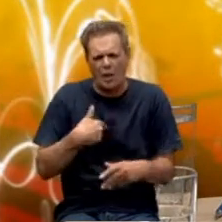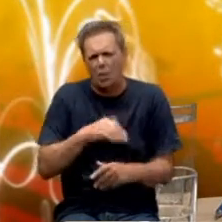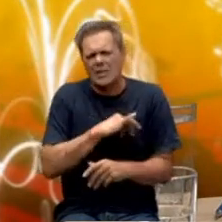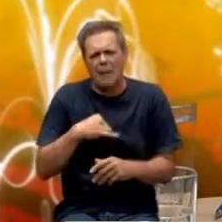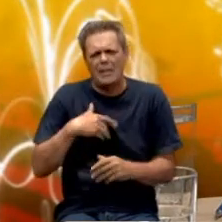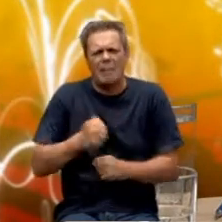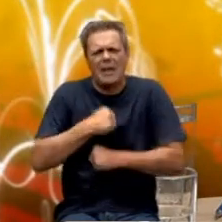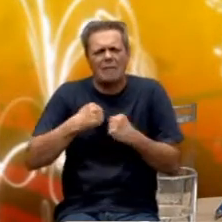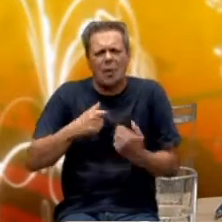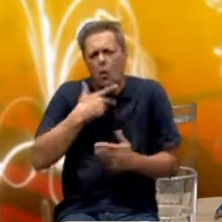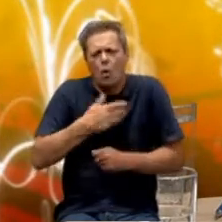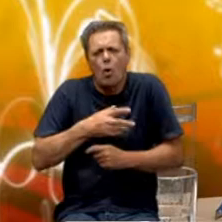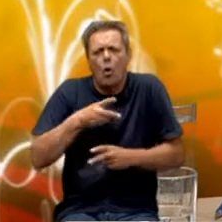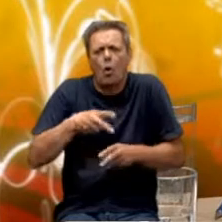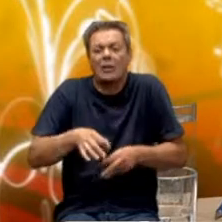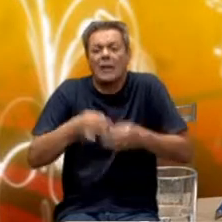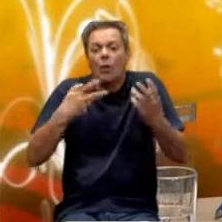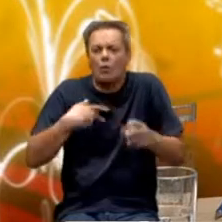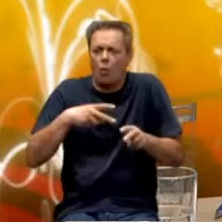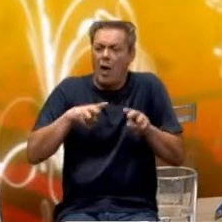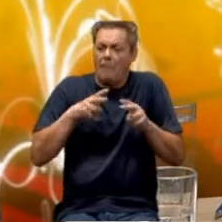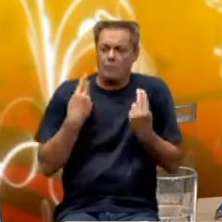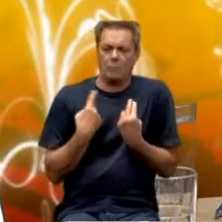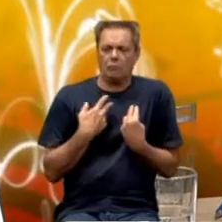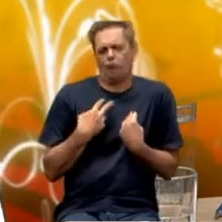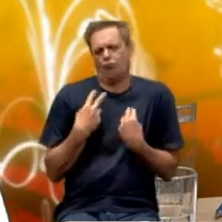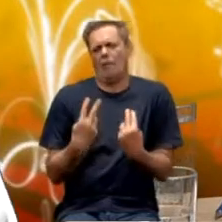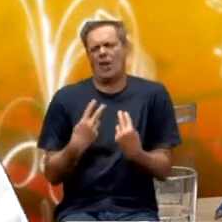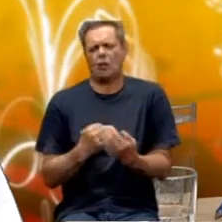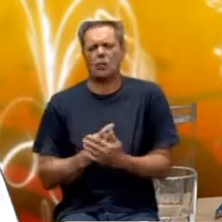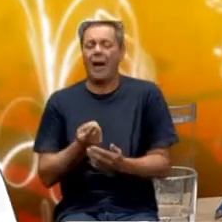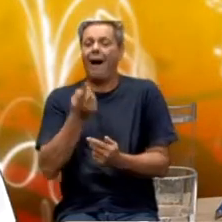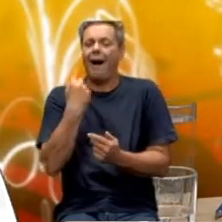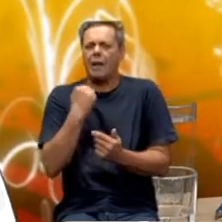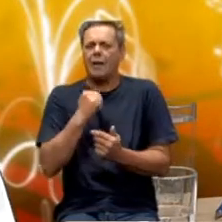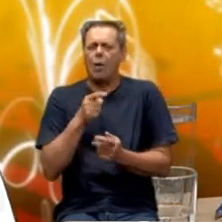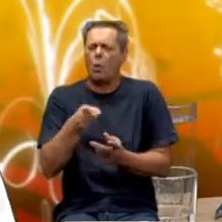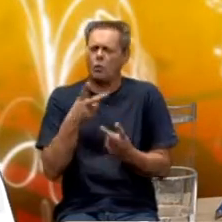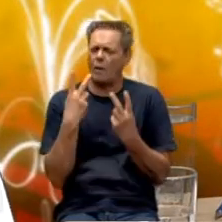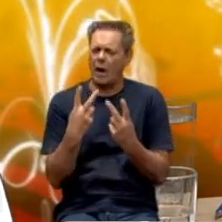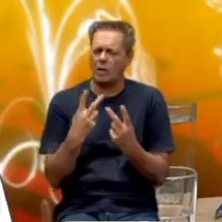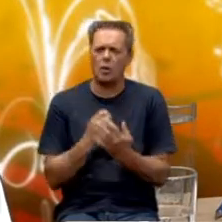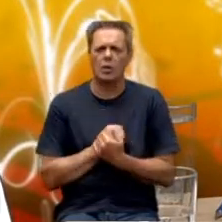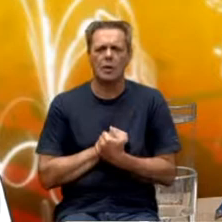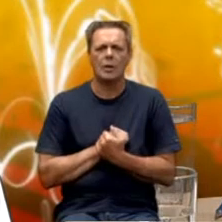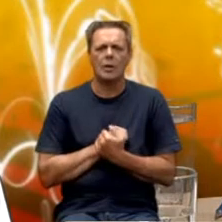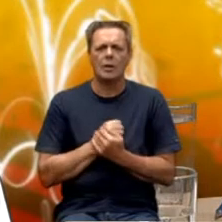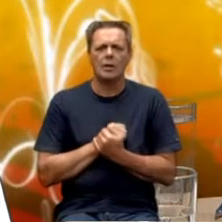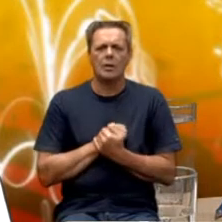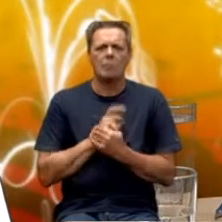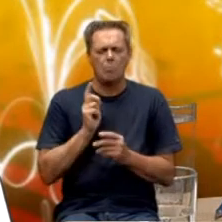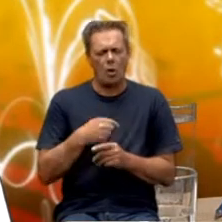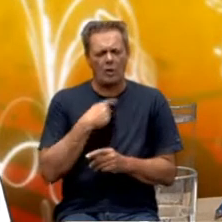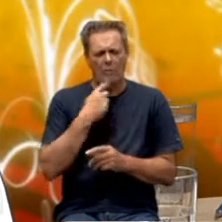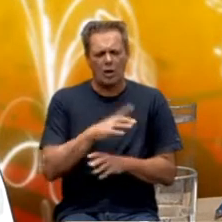i otkrivaju svoje vrijednosti. To nas sve unesrećuje. Ali, ono što je važno vama svima kazati, a